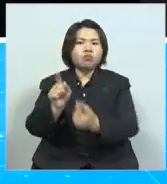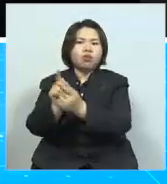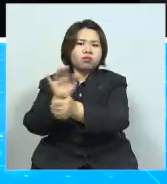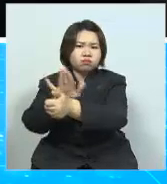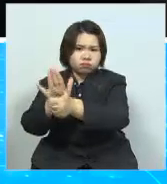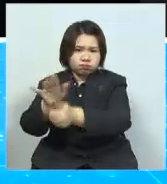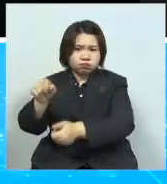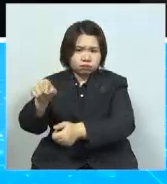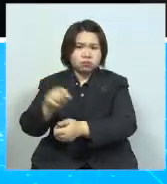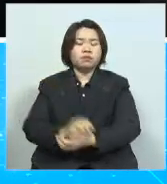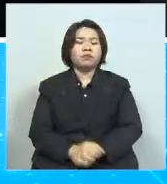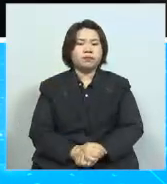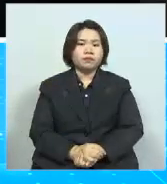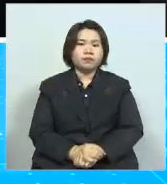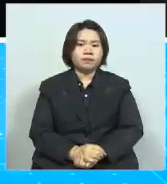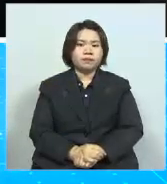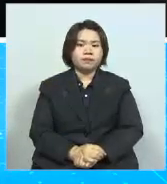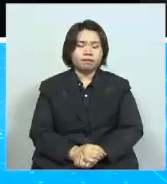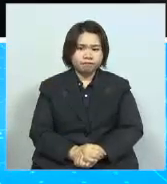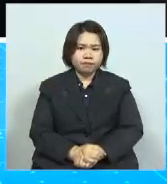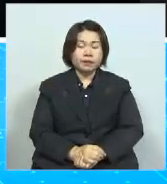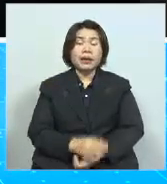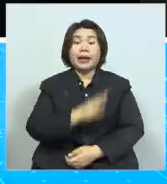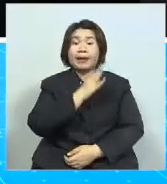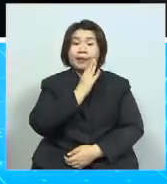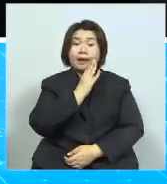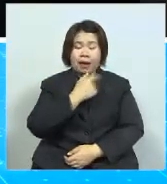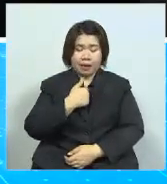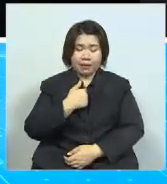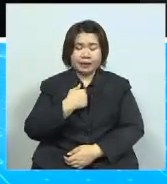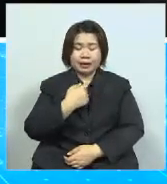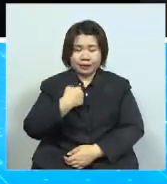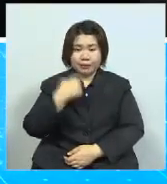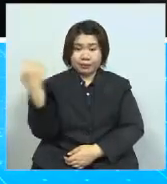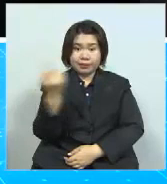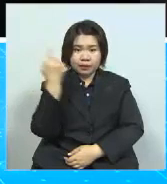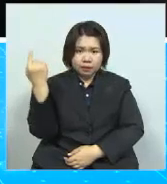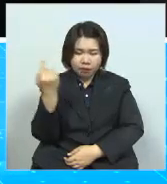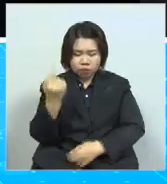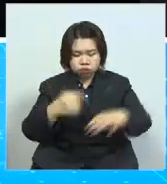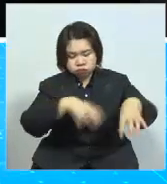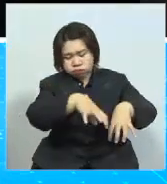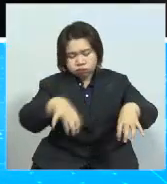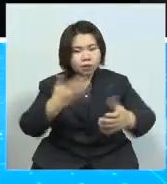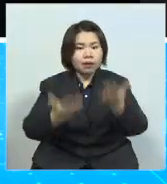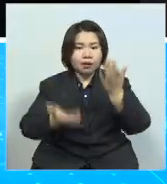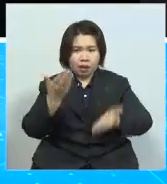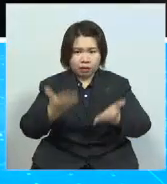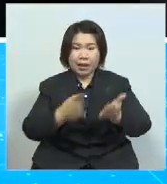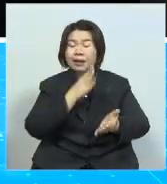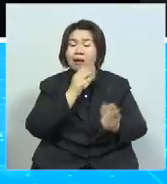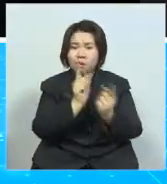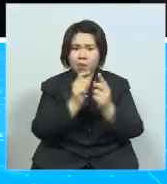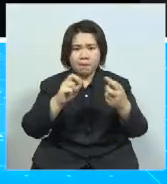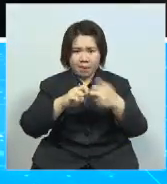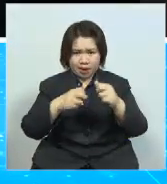มาในจุดที่เป็นปัญหาครับ ครับคือไม่ว่าเราจะไปเที่ยวที่ไหนบนโลกใบนี้ถ้าเกิดว่าเจอปัญหาในลักษณะเดียวกันนี้เนี่ยก็คือ